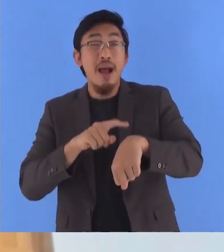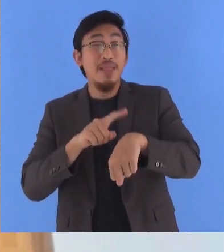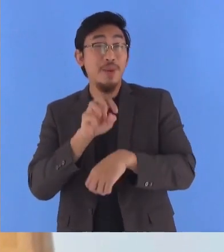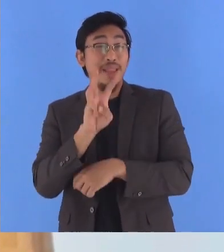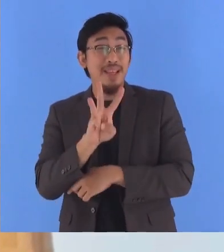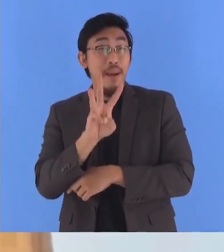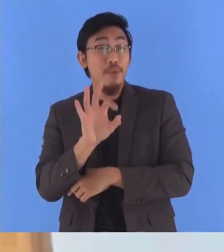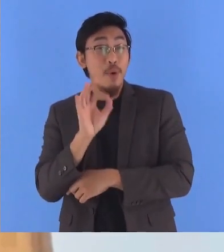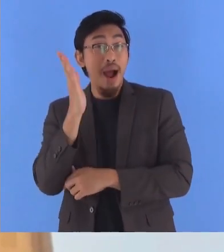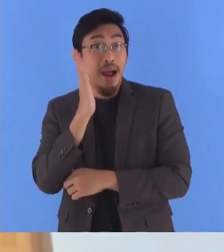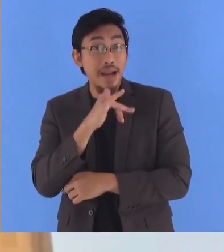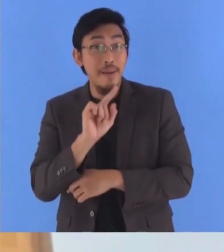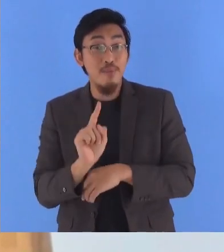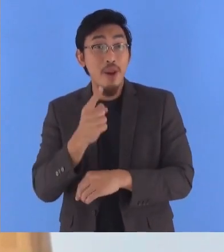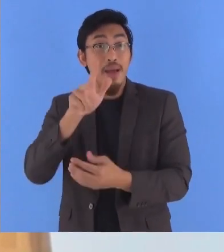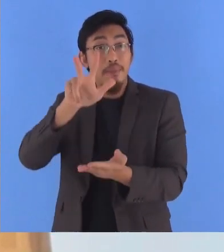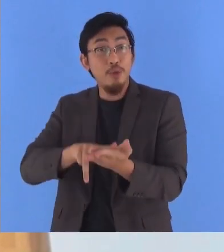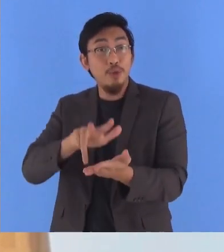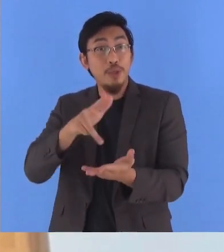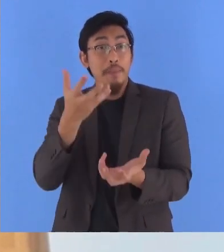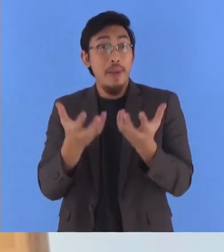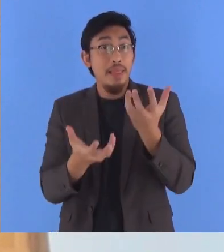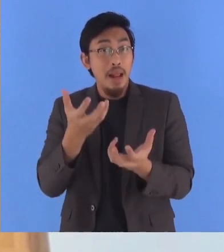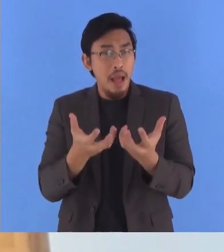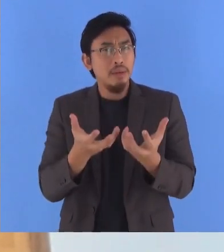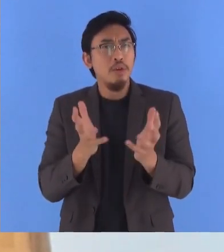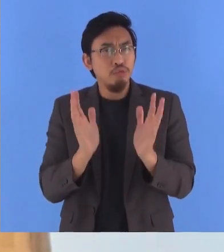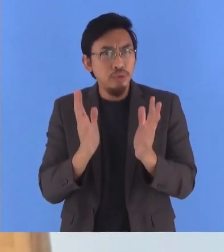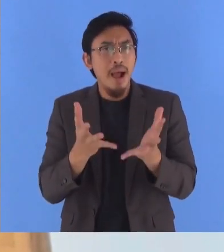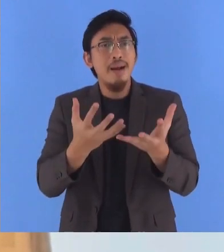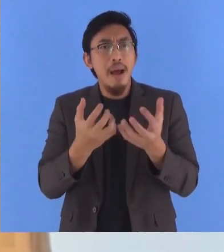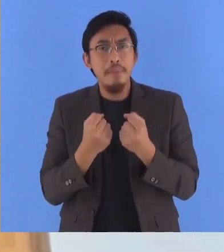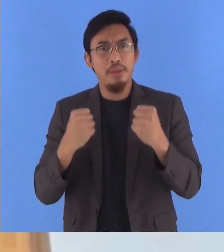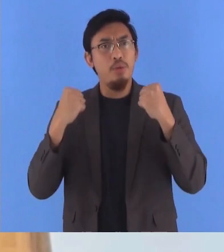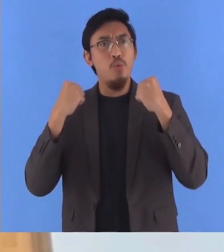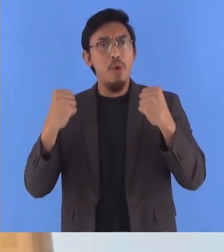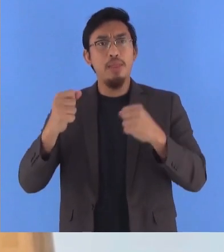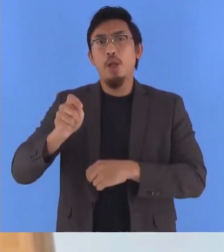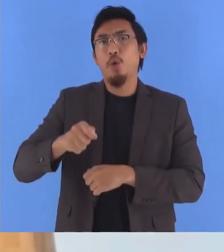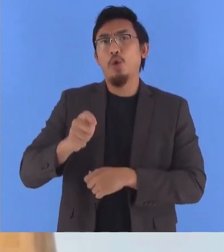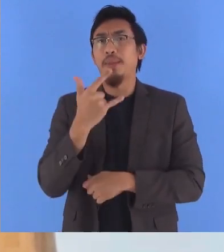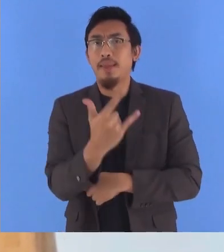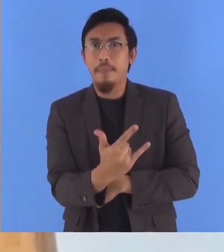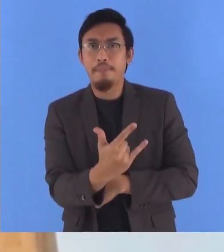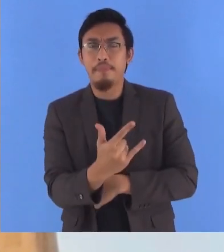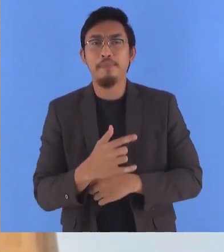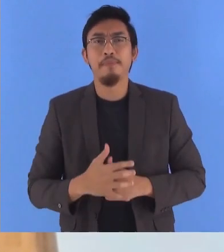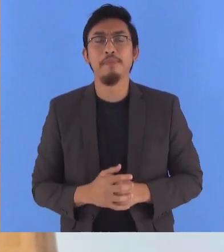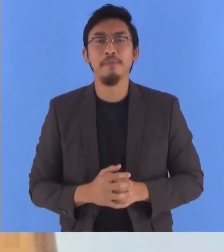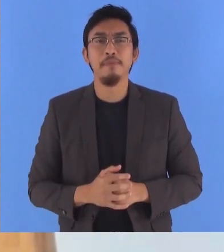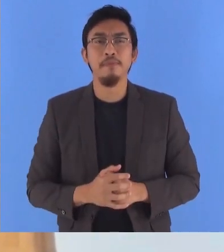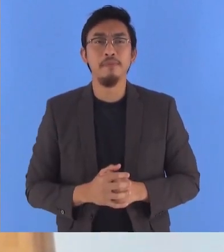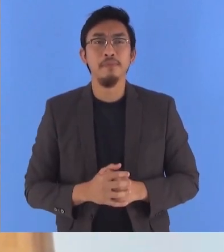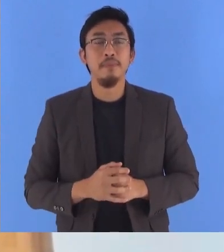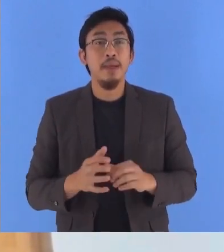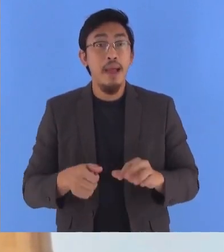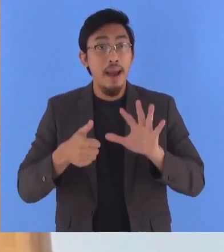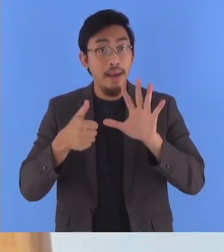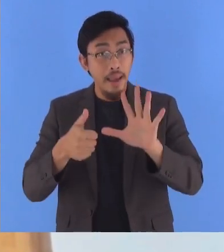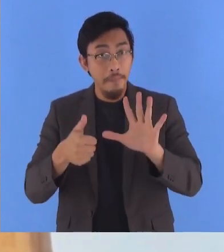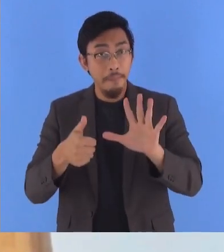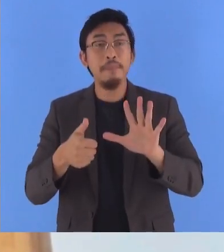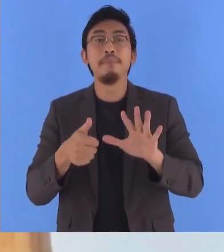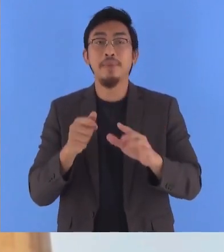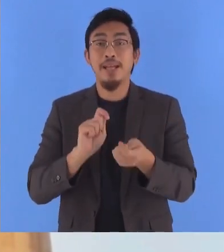dalam jangka waktu hari setelah putusan pengadilan yang telah memperoleh kekuatan hukum tetap ayat 6